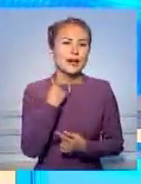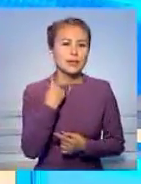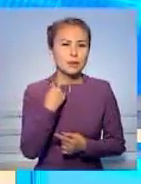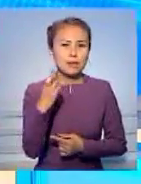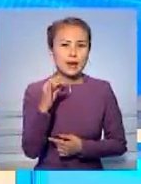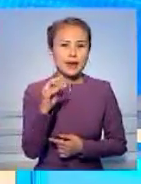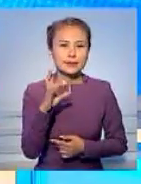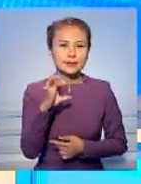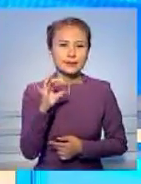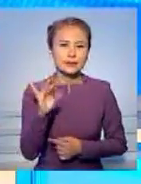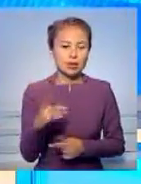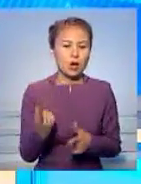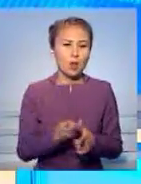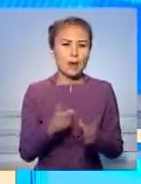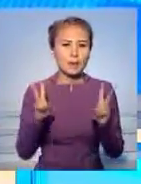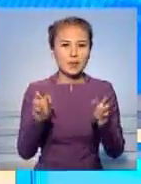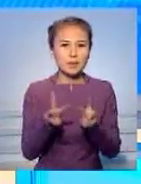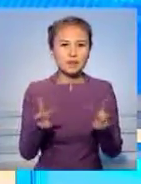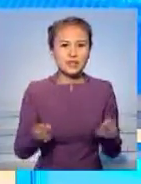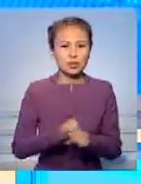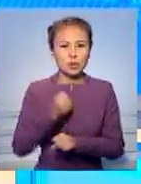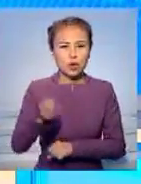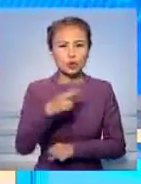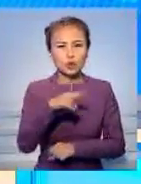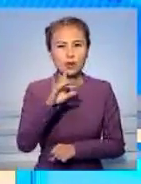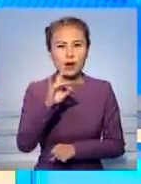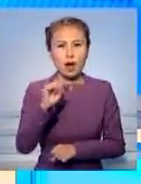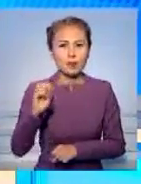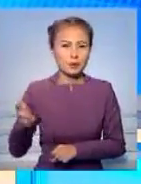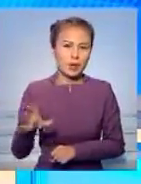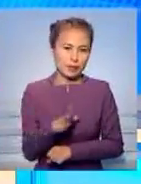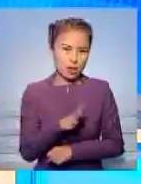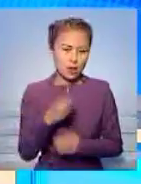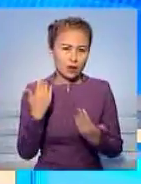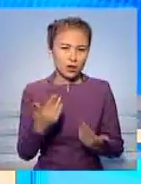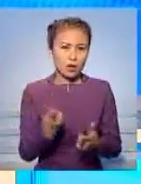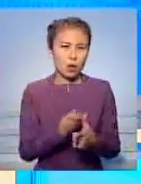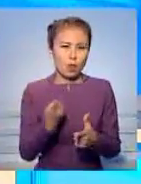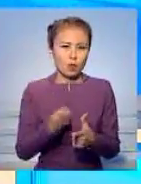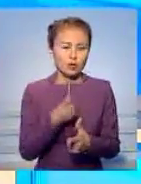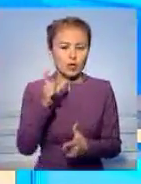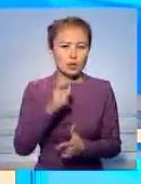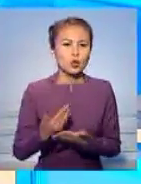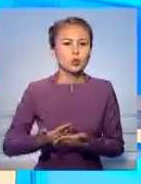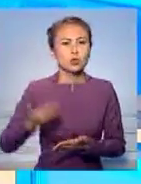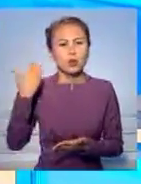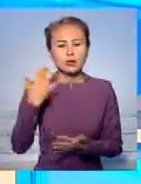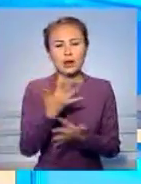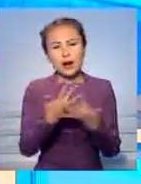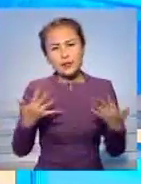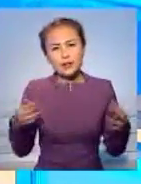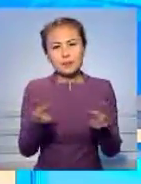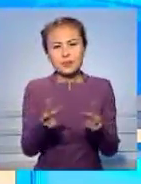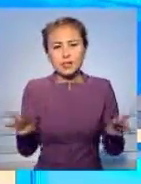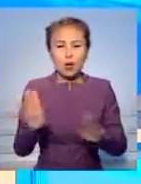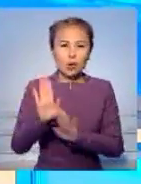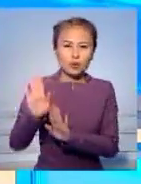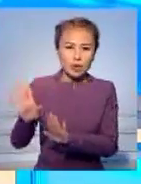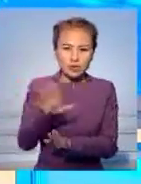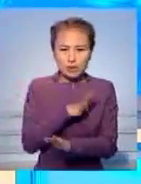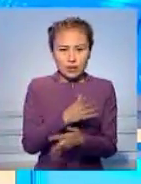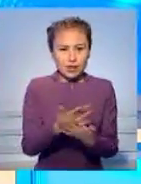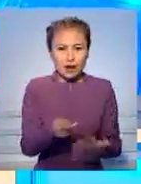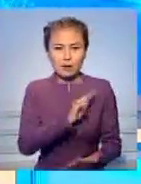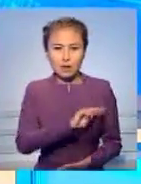Ұлыбританияның Brexit бойынша министрі болып Доминик Рааб тағайындалды. Ол осы лауазымға дейін аймақтар мен жергілікті басқару министрінің